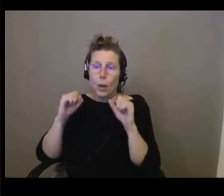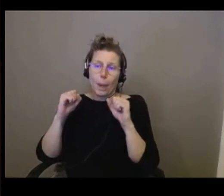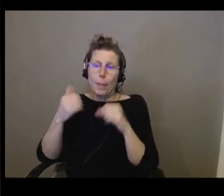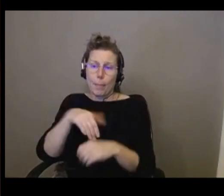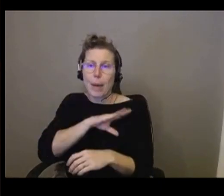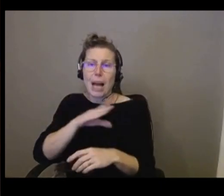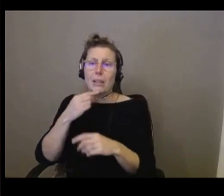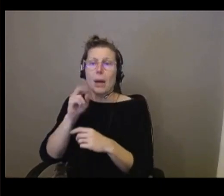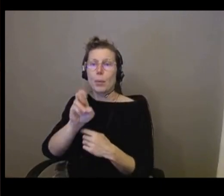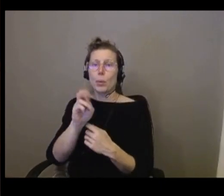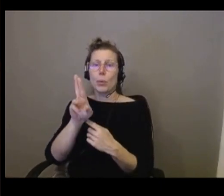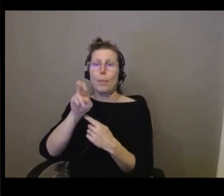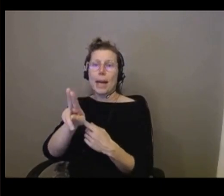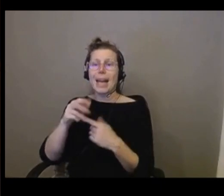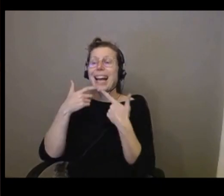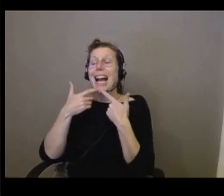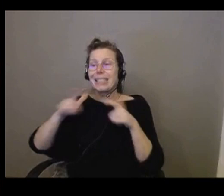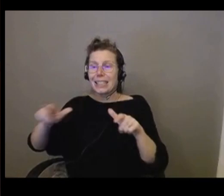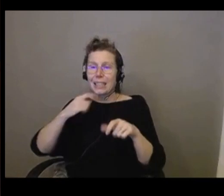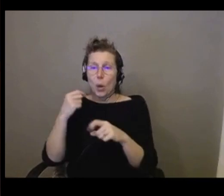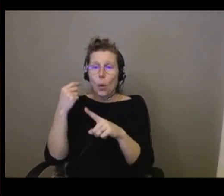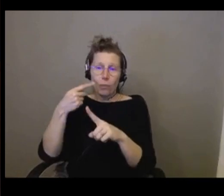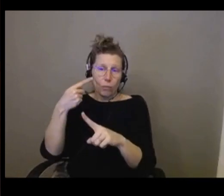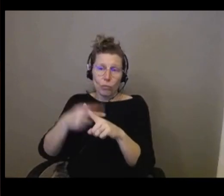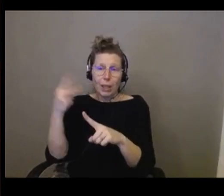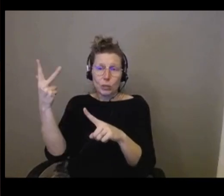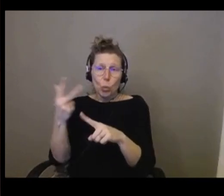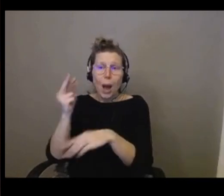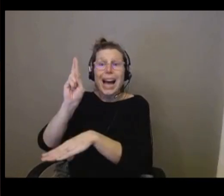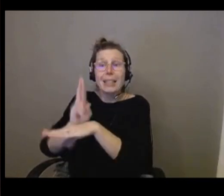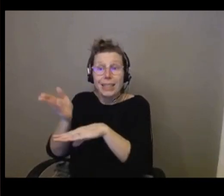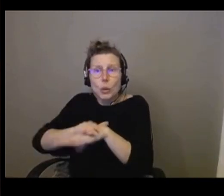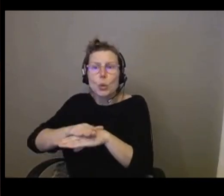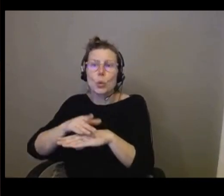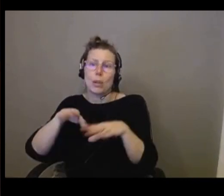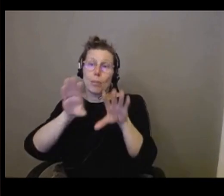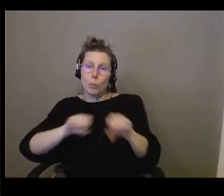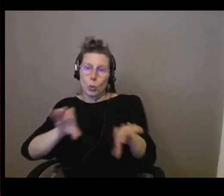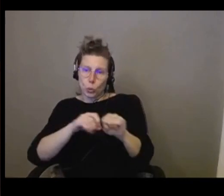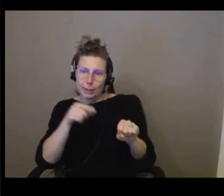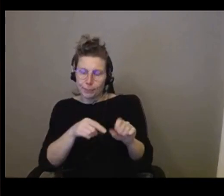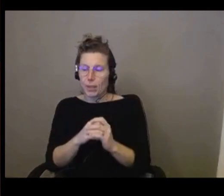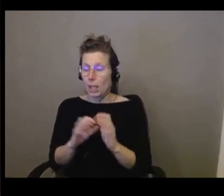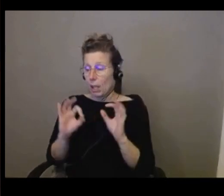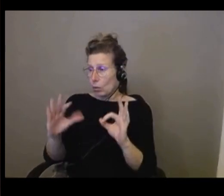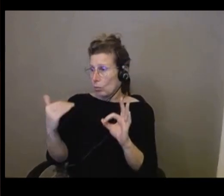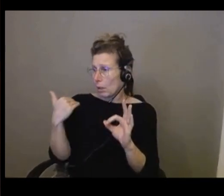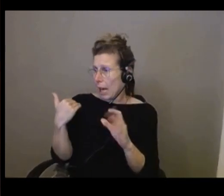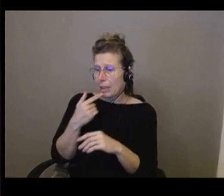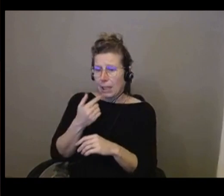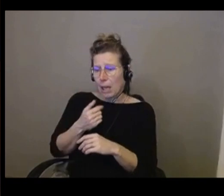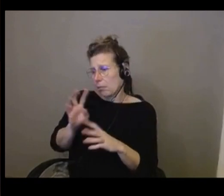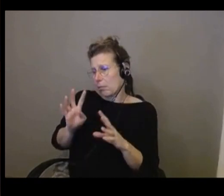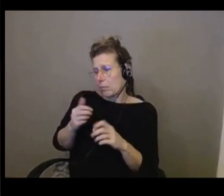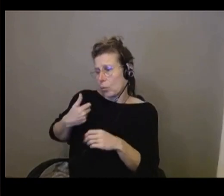peut aussi voir le nombre de véhicules Access, par exemple, qui vont être disponibles. Et donc, du coup, on était, par exemple, à une 40aine il y a encore 3 mois. À la